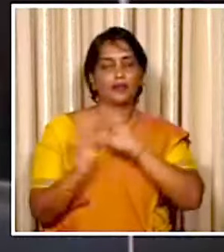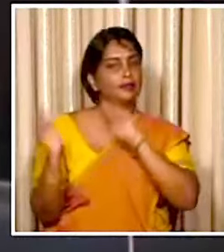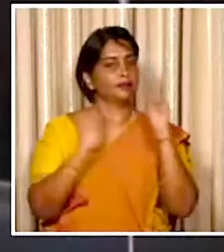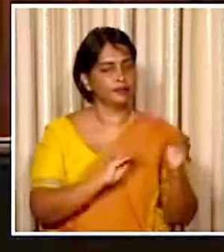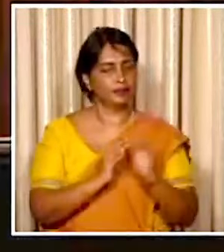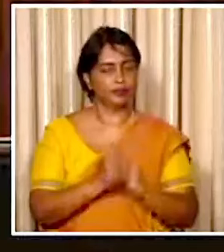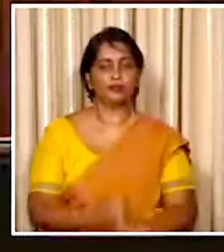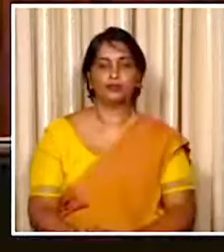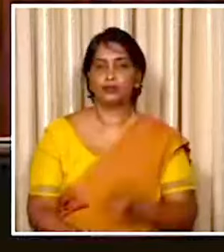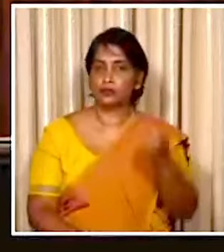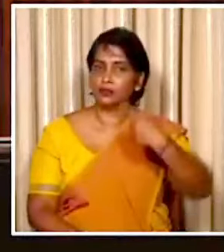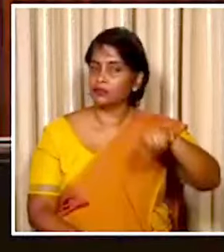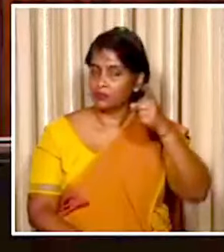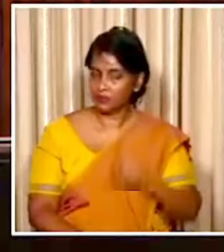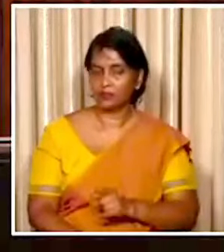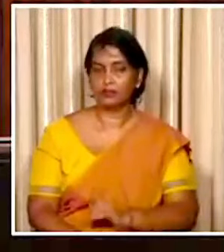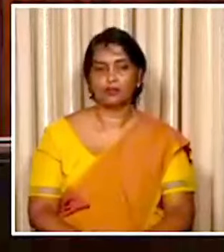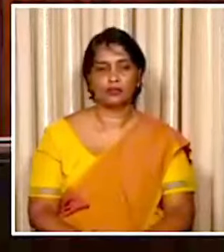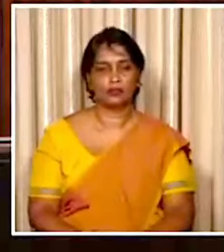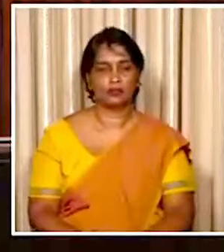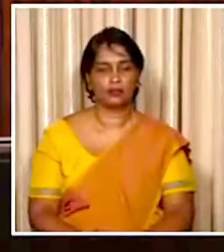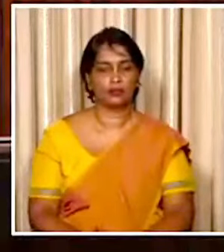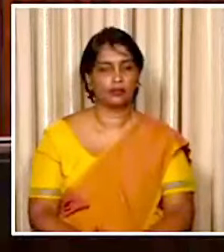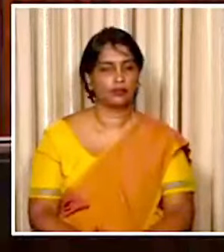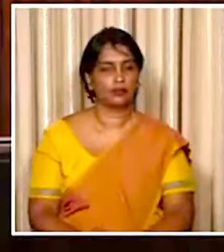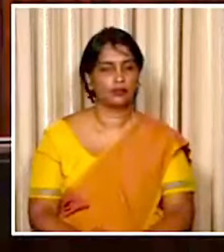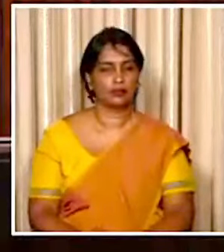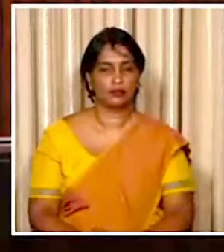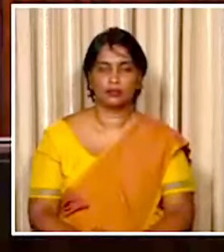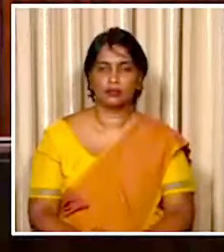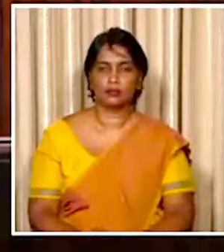යුතුය. සභාවේද හායි යෝජනා අංක 1